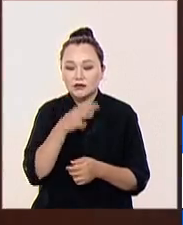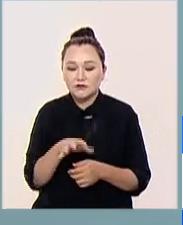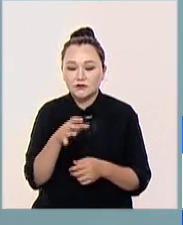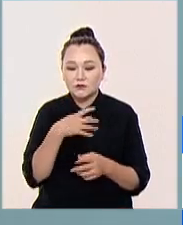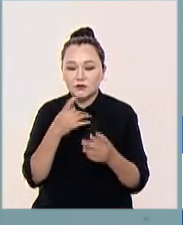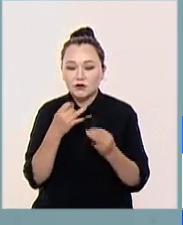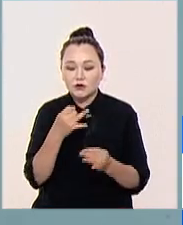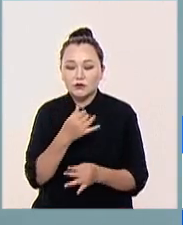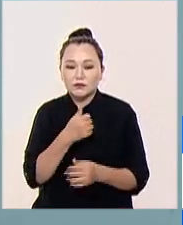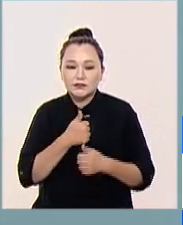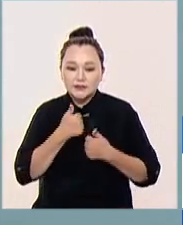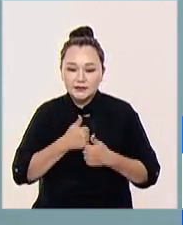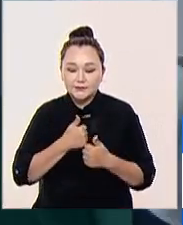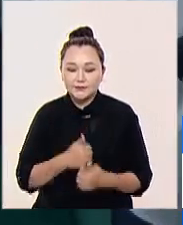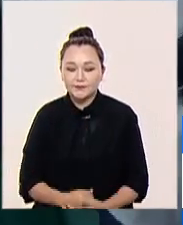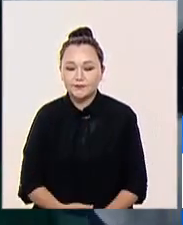поговорить с ней.